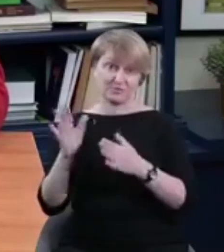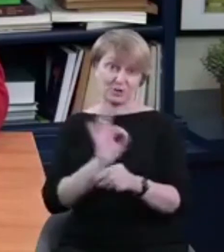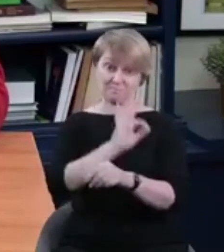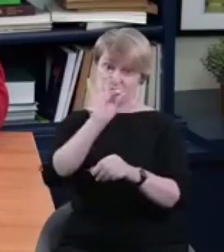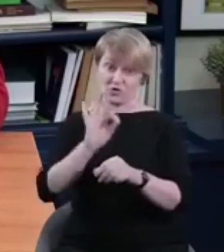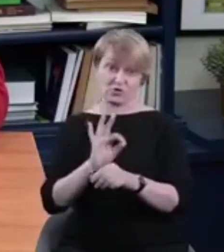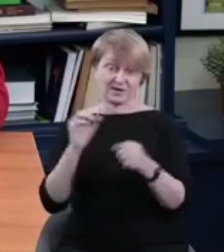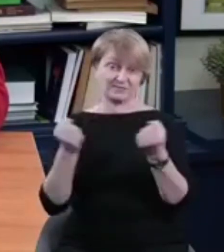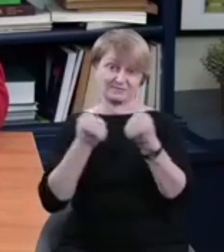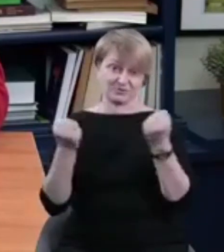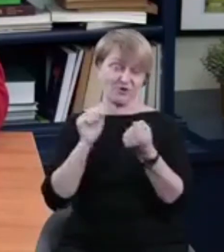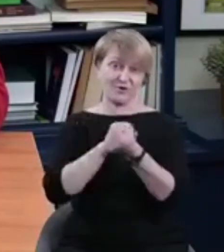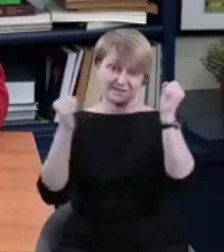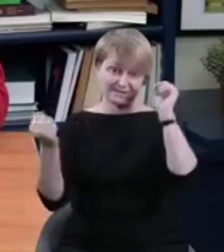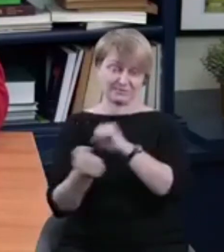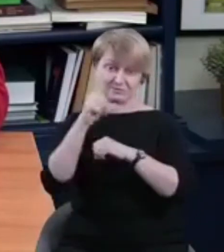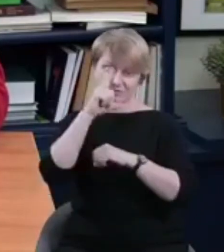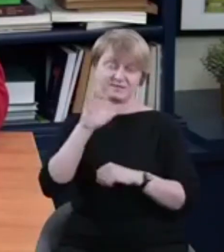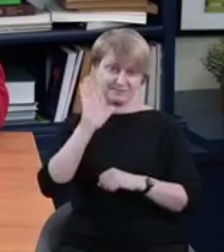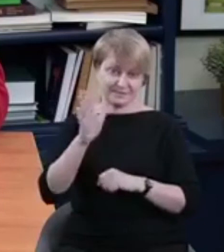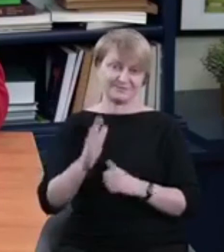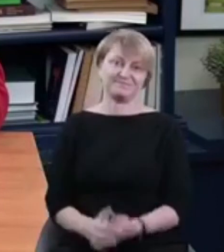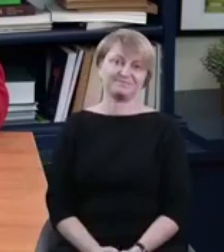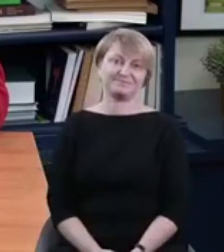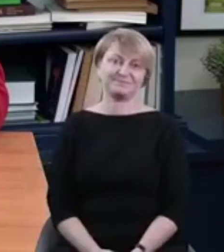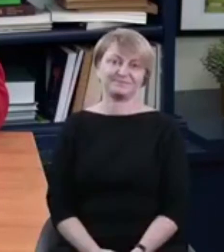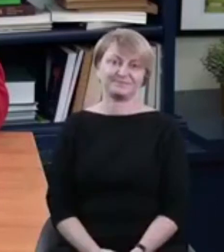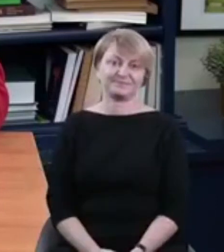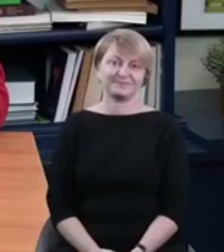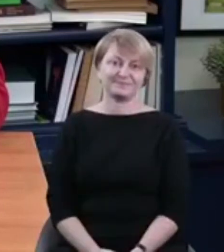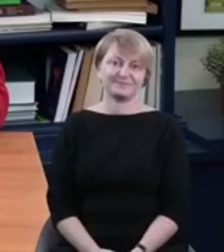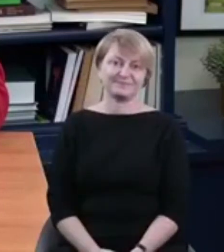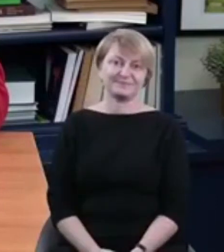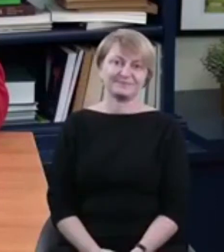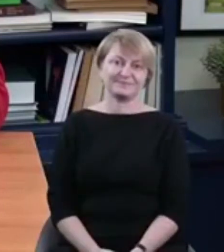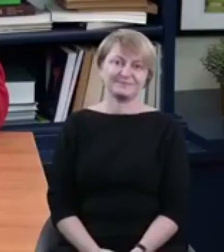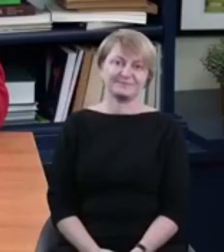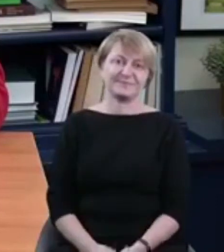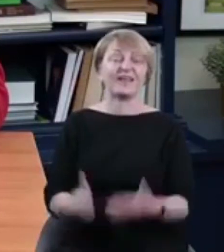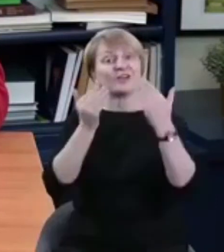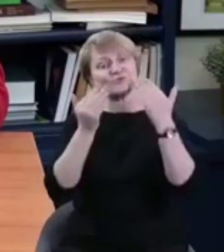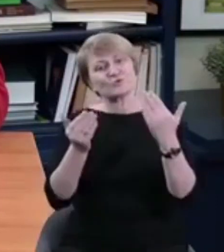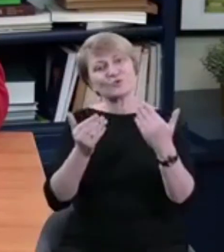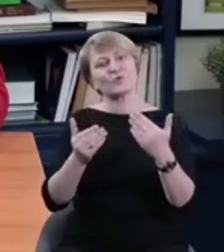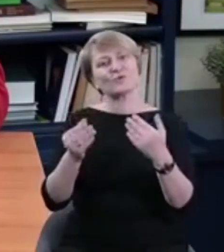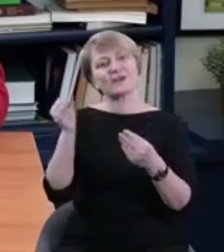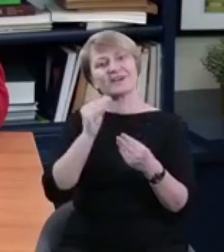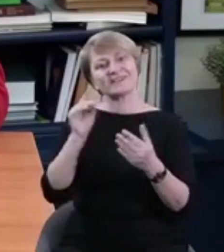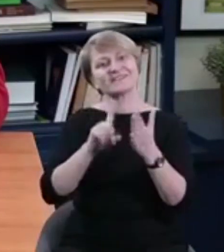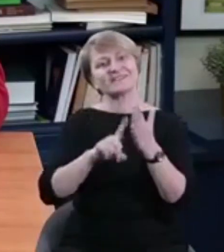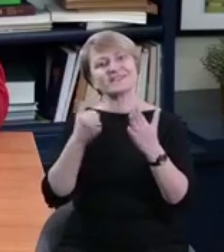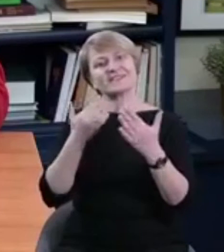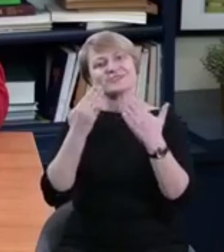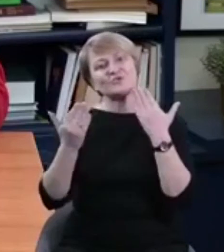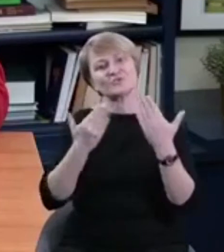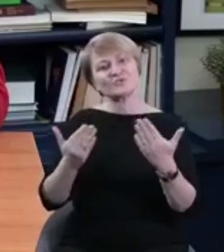to się w kolejnych latach będzie będzie rozwijać co w waszych dziękuję za życzenia jeszcze raz i pani grażynie